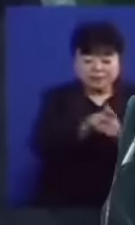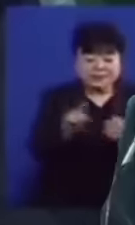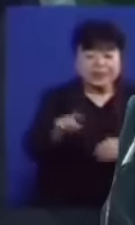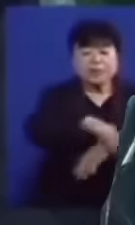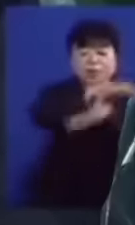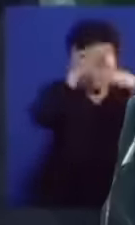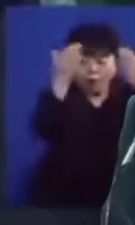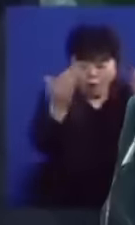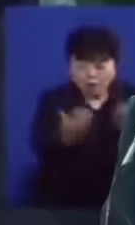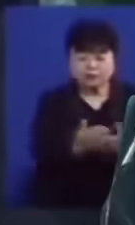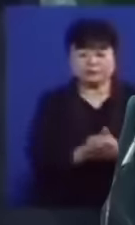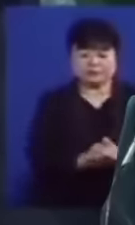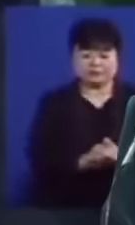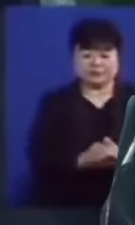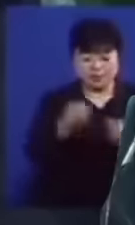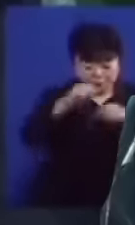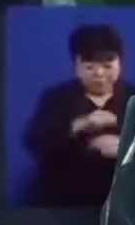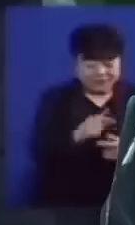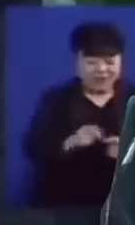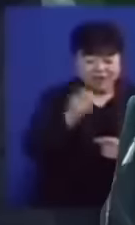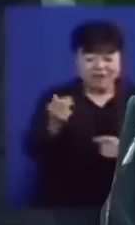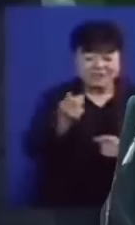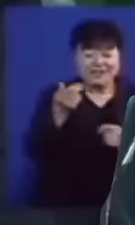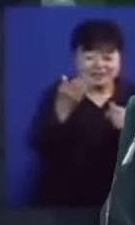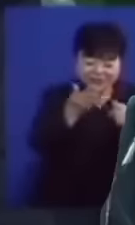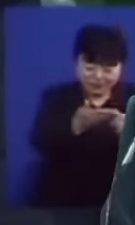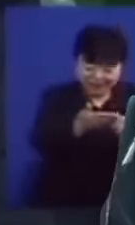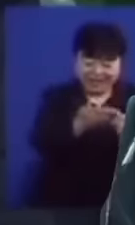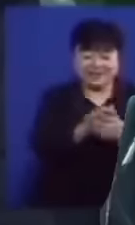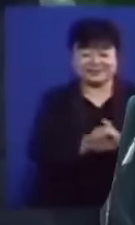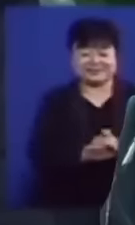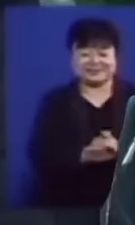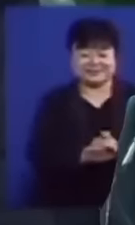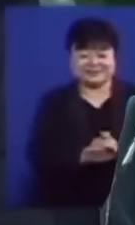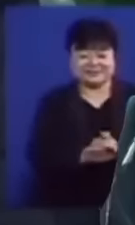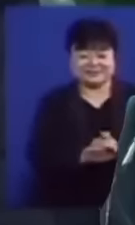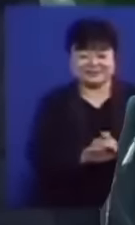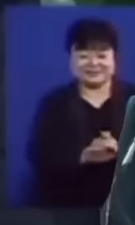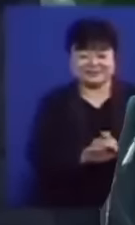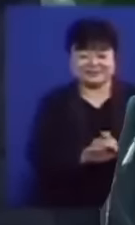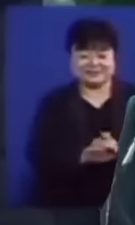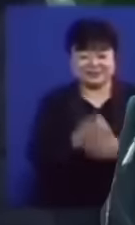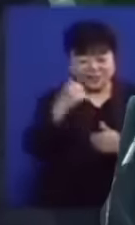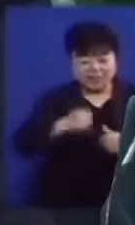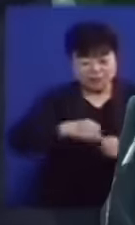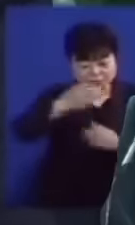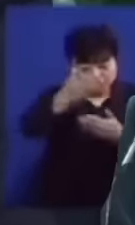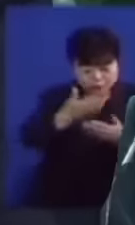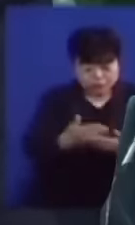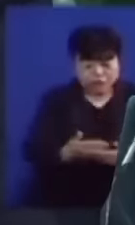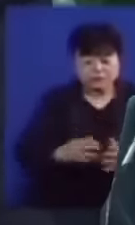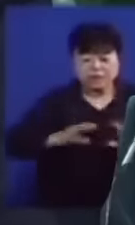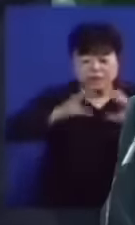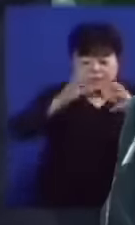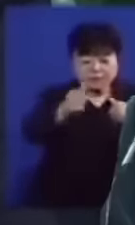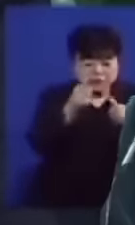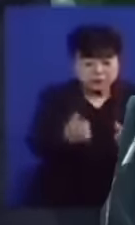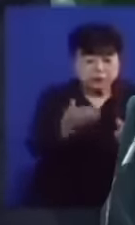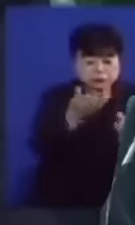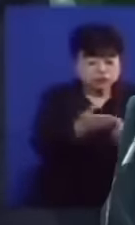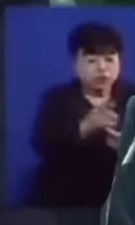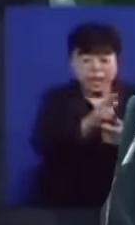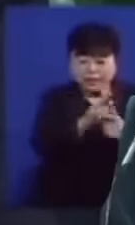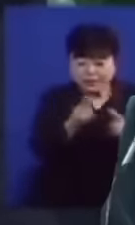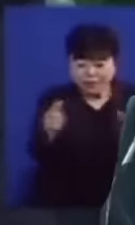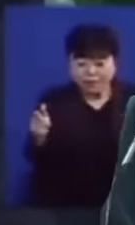자마다 멸망하지 않고 영생을 얻게 하려 하십니다. 그 아들을 보내신 것은 세상을 심판하려고 하시는